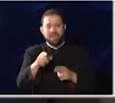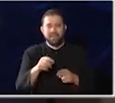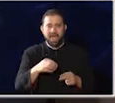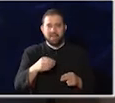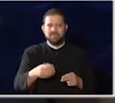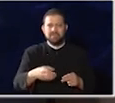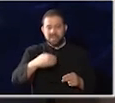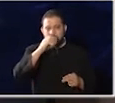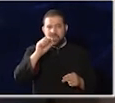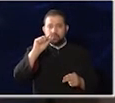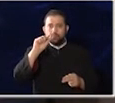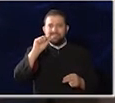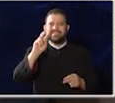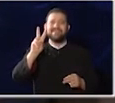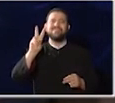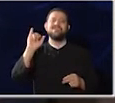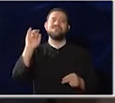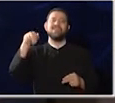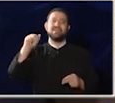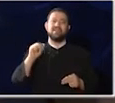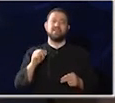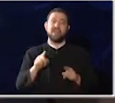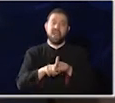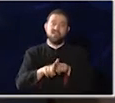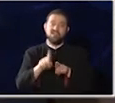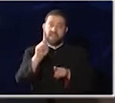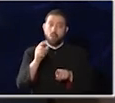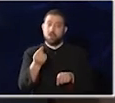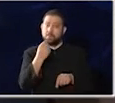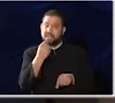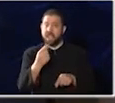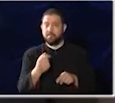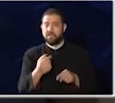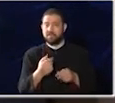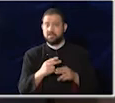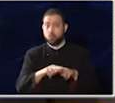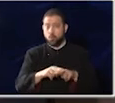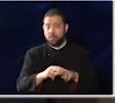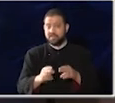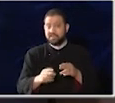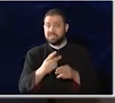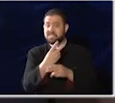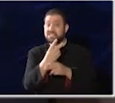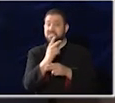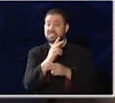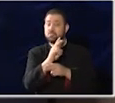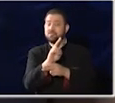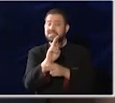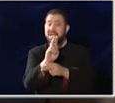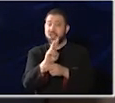cum Sfântul Pavel, și admirat de Sfântul Ioan Gură de Aur, Sfântul Pavel se îngrija de sănătatea trupească a ucenicului